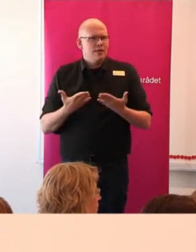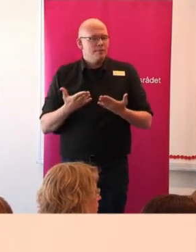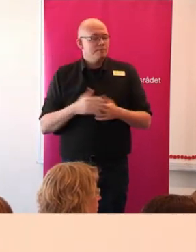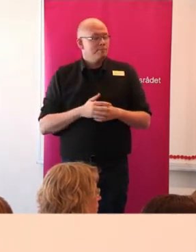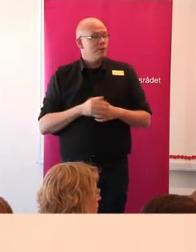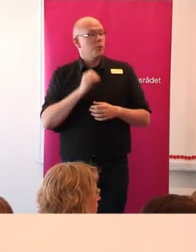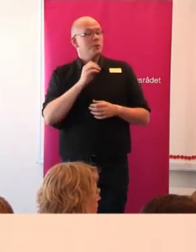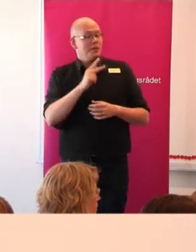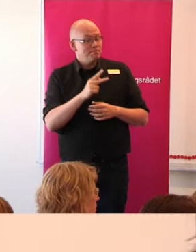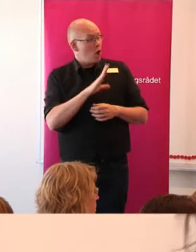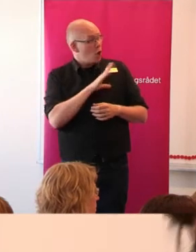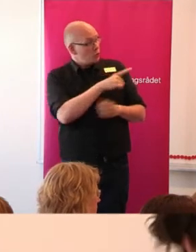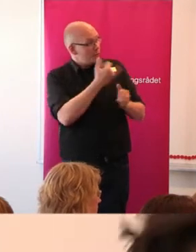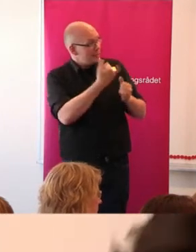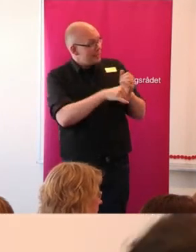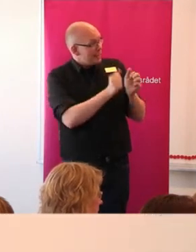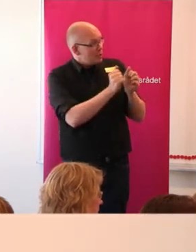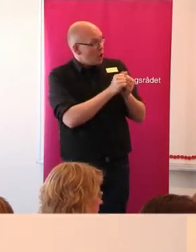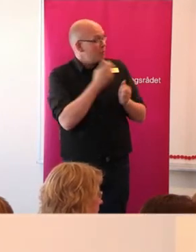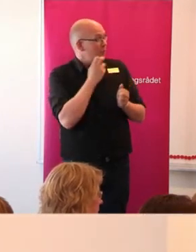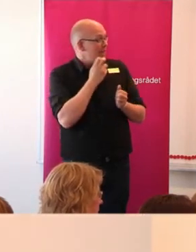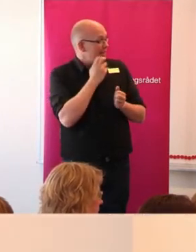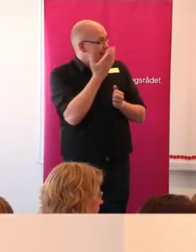Förutom den krokiga bildningsresan.